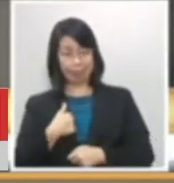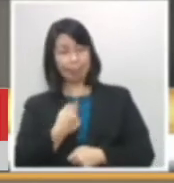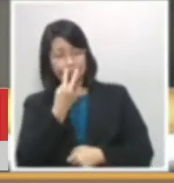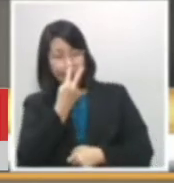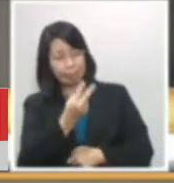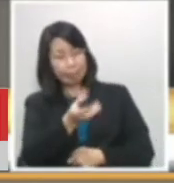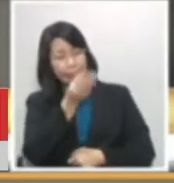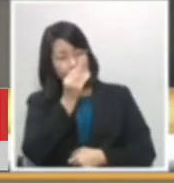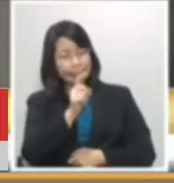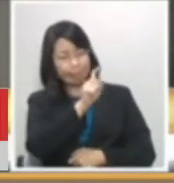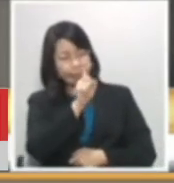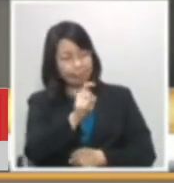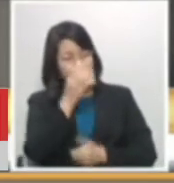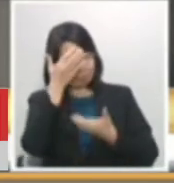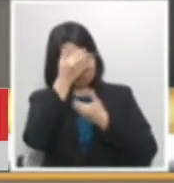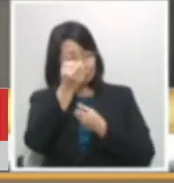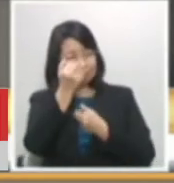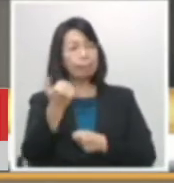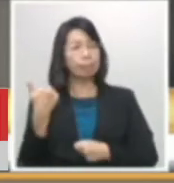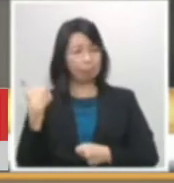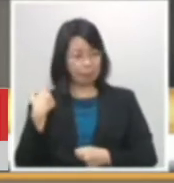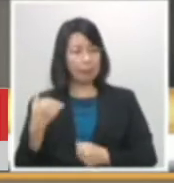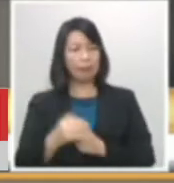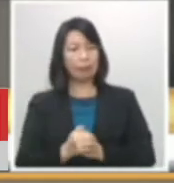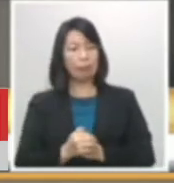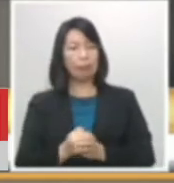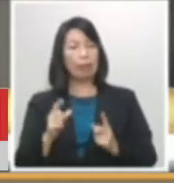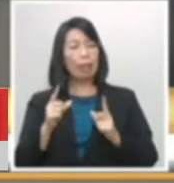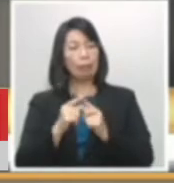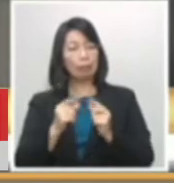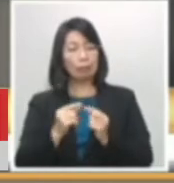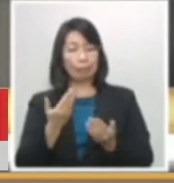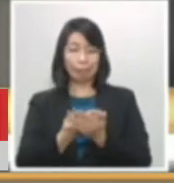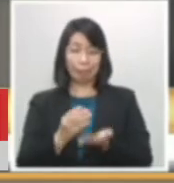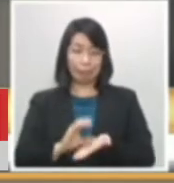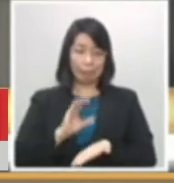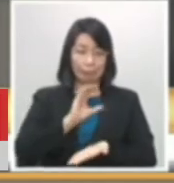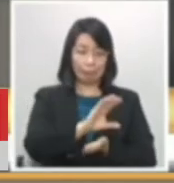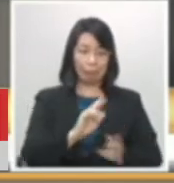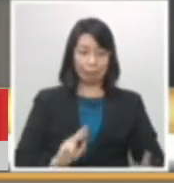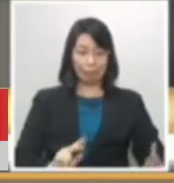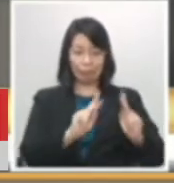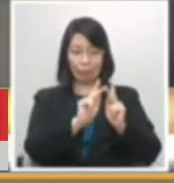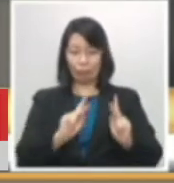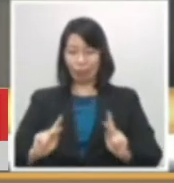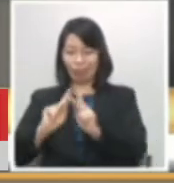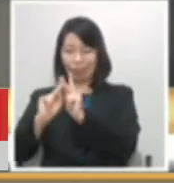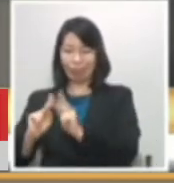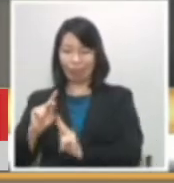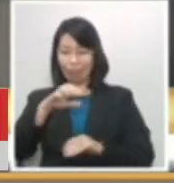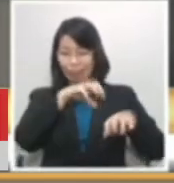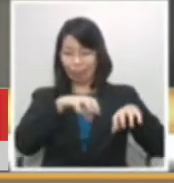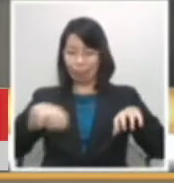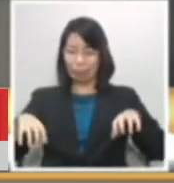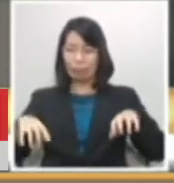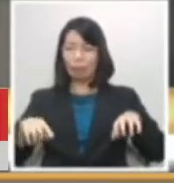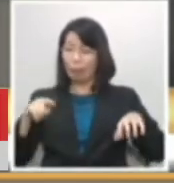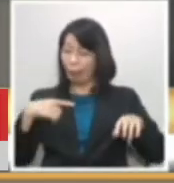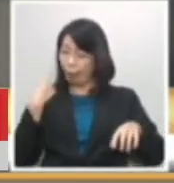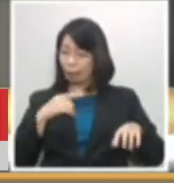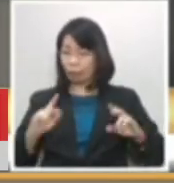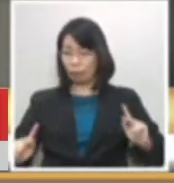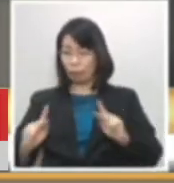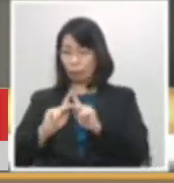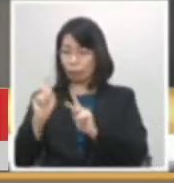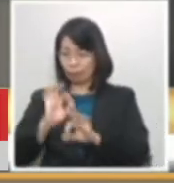ก็ดูการเรื่องงบประมาณในหลายกระทรวงโดยเฉพาะกระทรวงที่อยู่เกี่ยวข้องกับประชาชนม